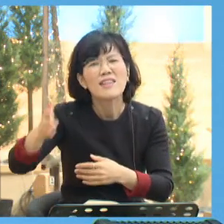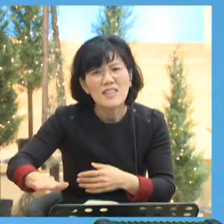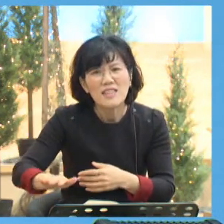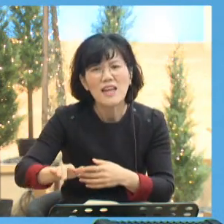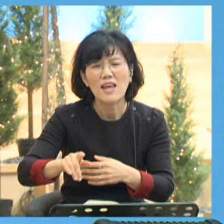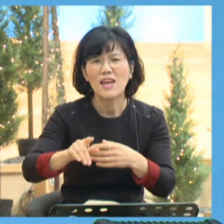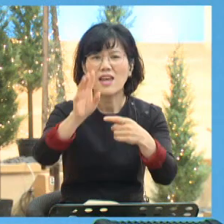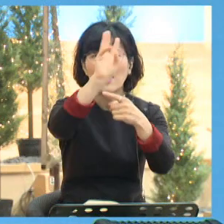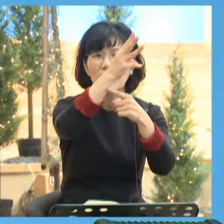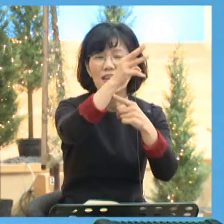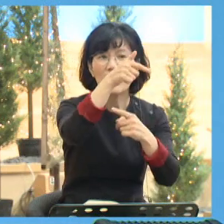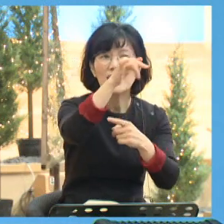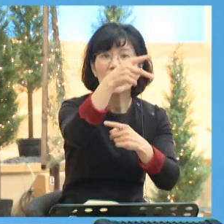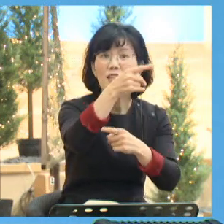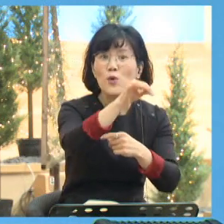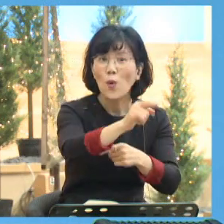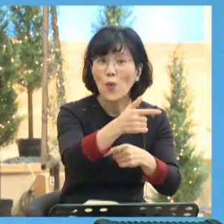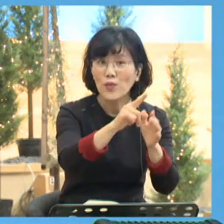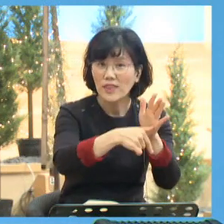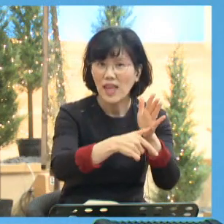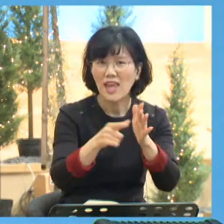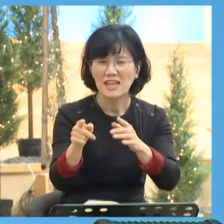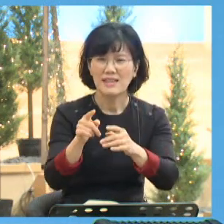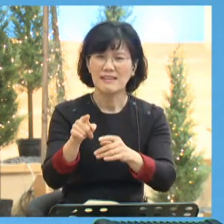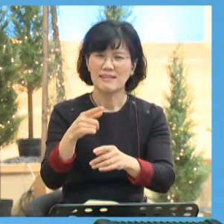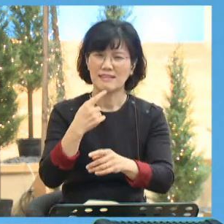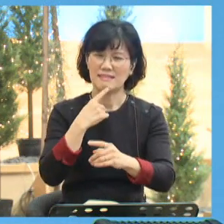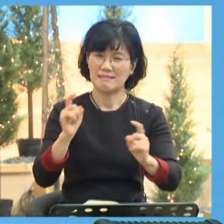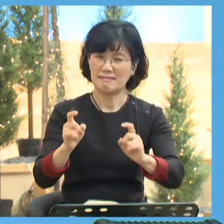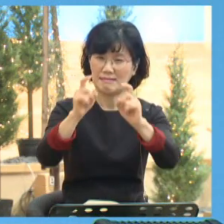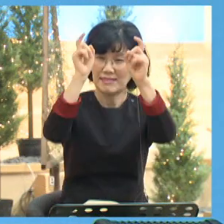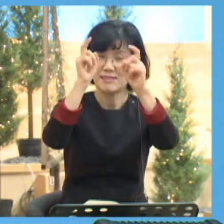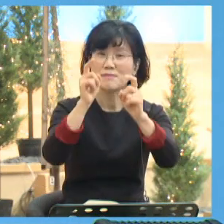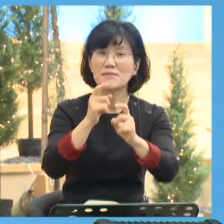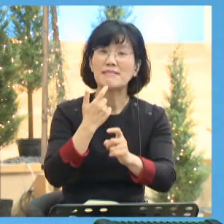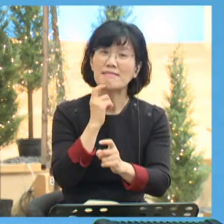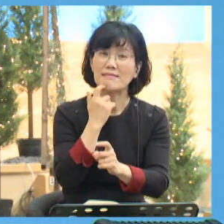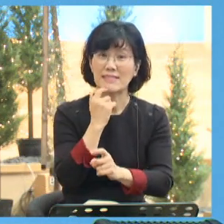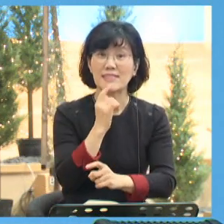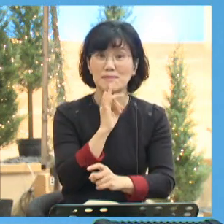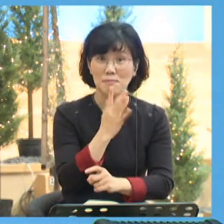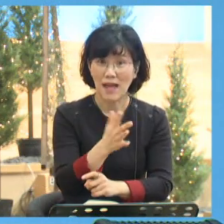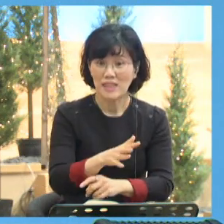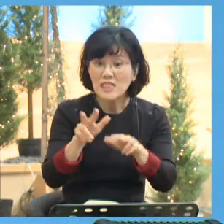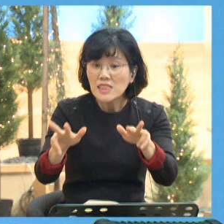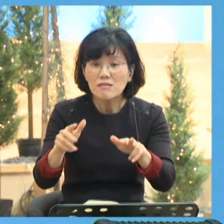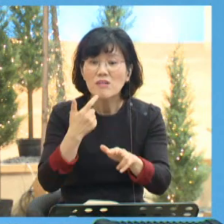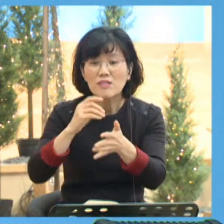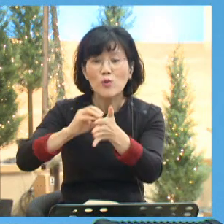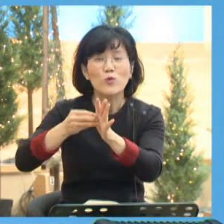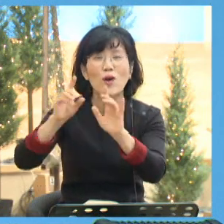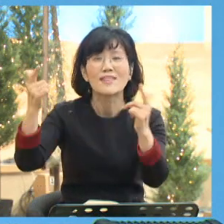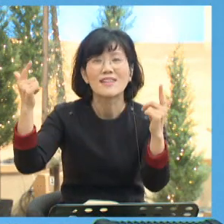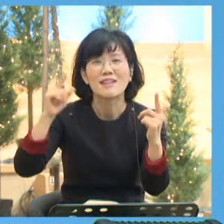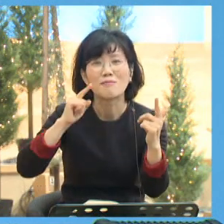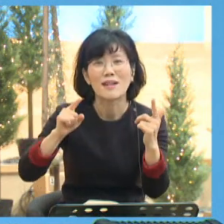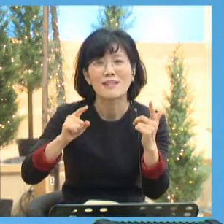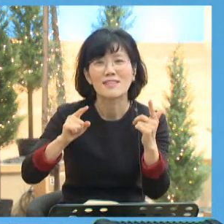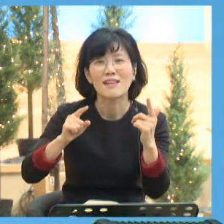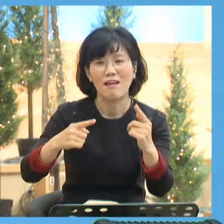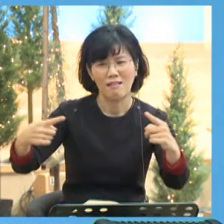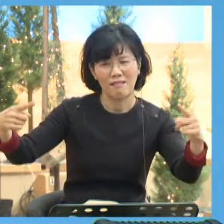시돈 때는요 11을 걸면서 억지를 부리는 그런 정도였다면 오늘을 억지가 아냐 이건